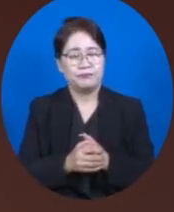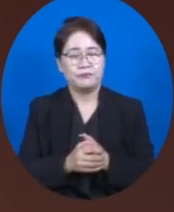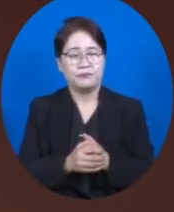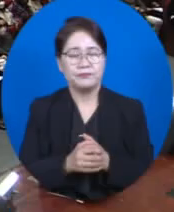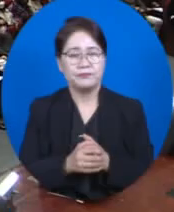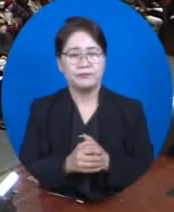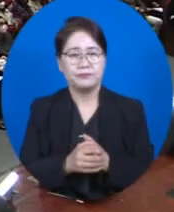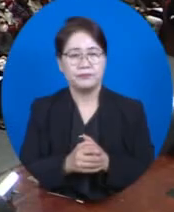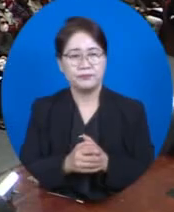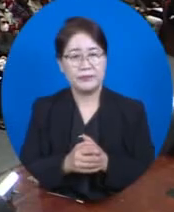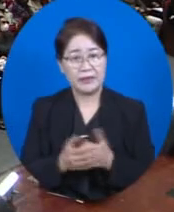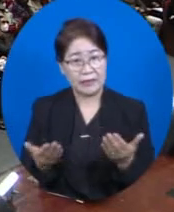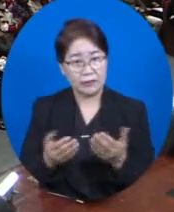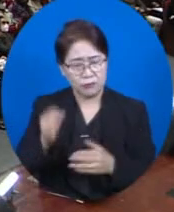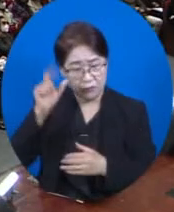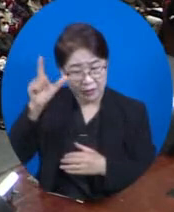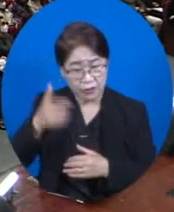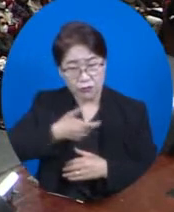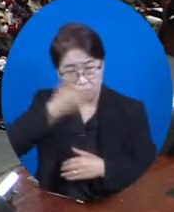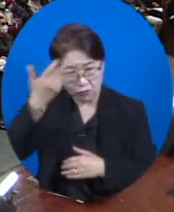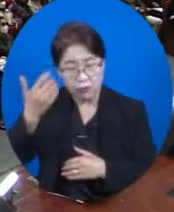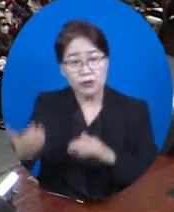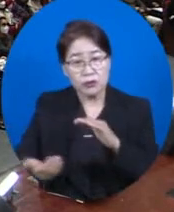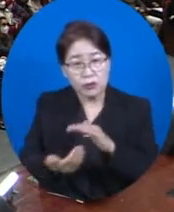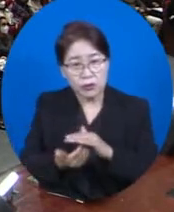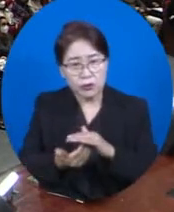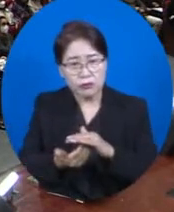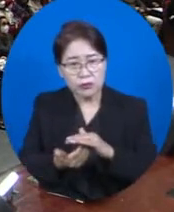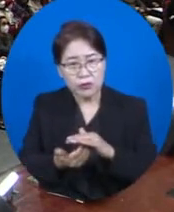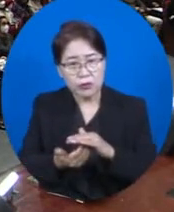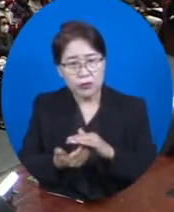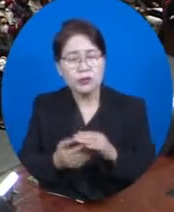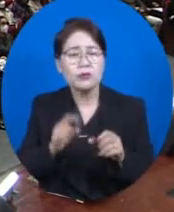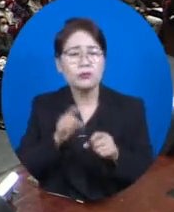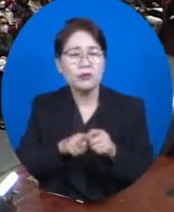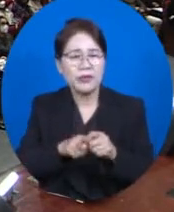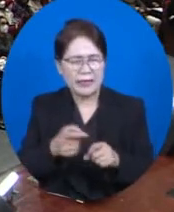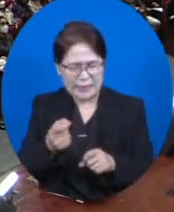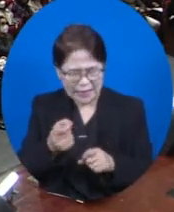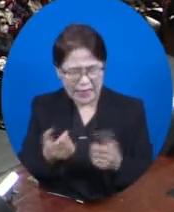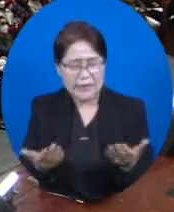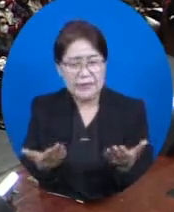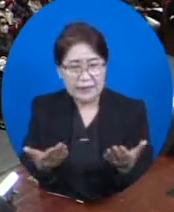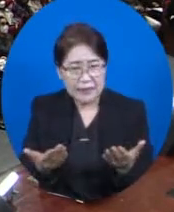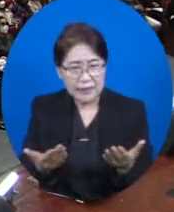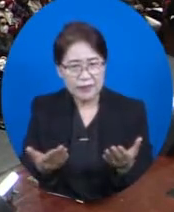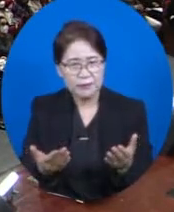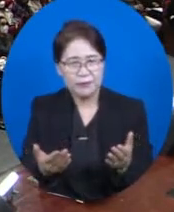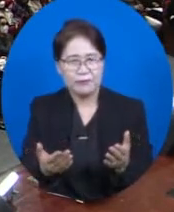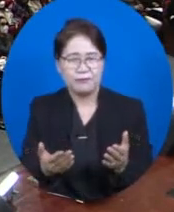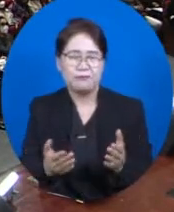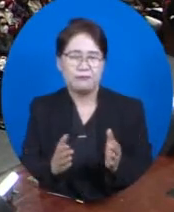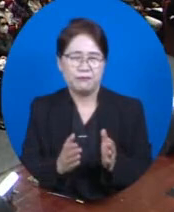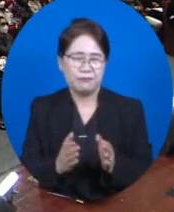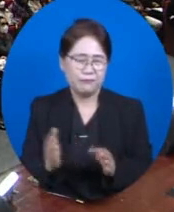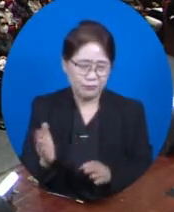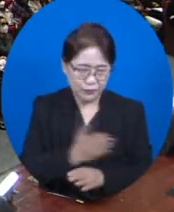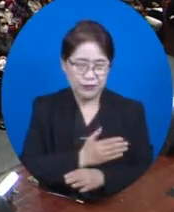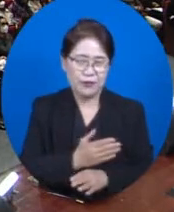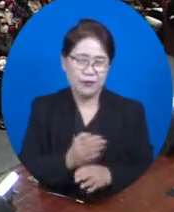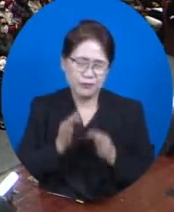그렇지만 그 위대한 꿈을 이루기 위해서는요 사소한 것 작은 길부터 내가